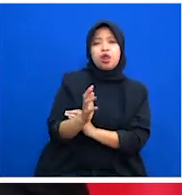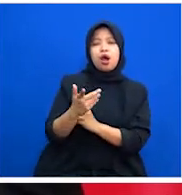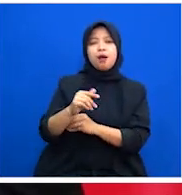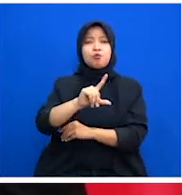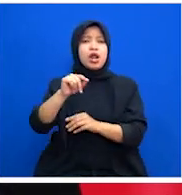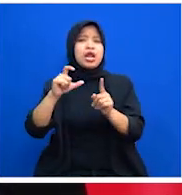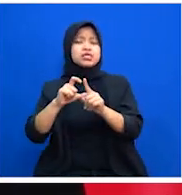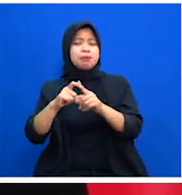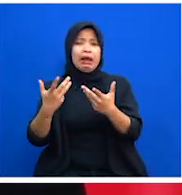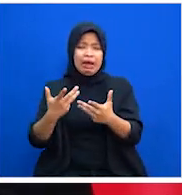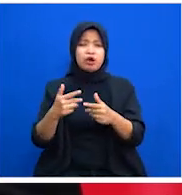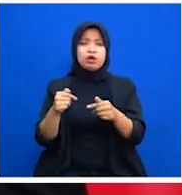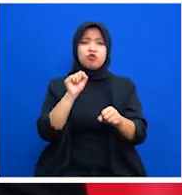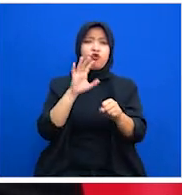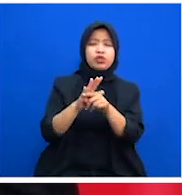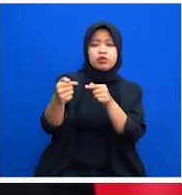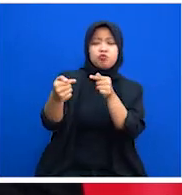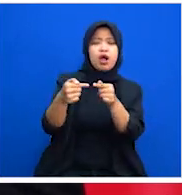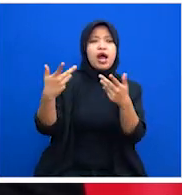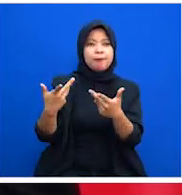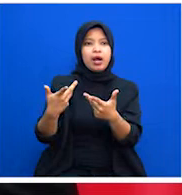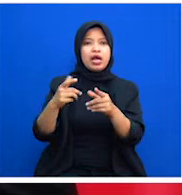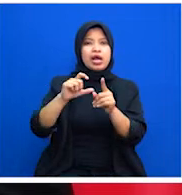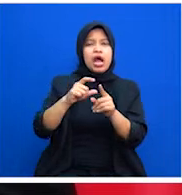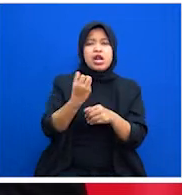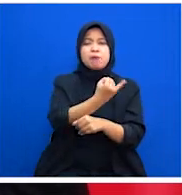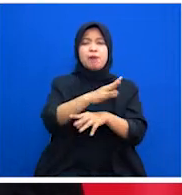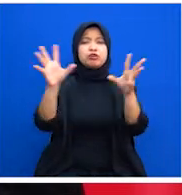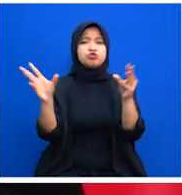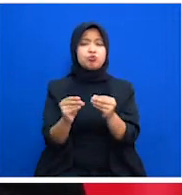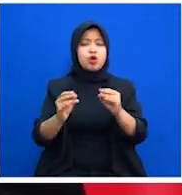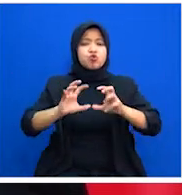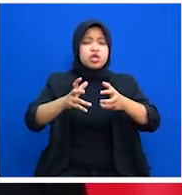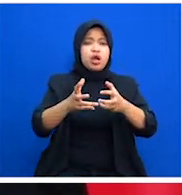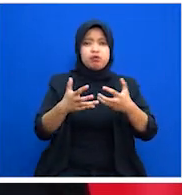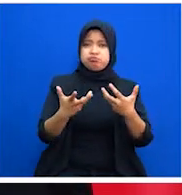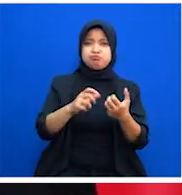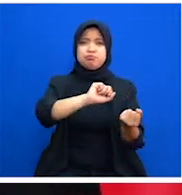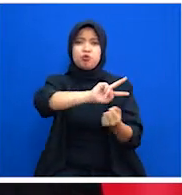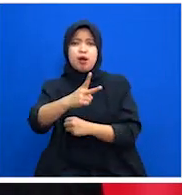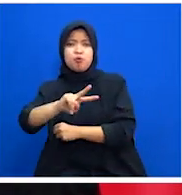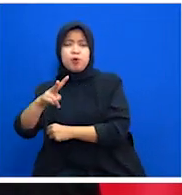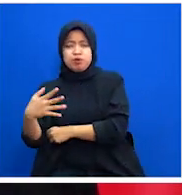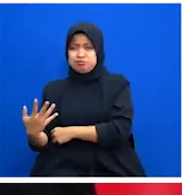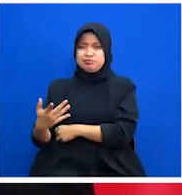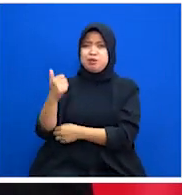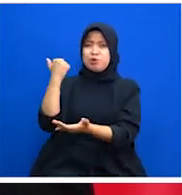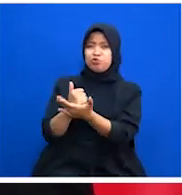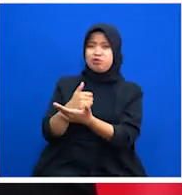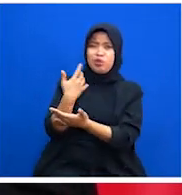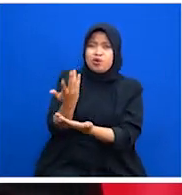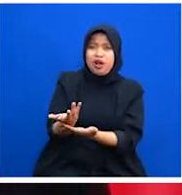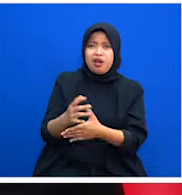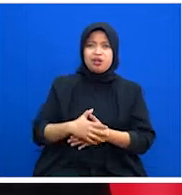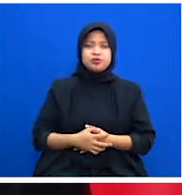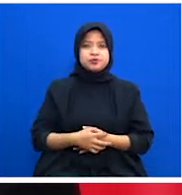katanya korona ini terkait dengan rencana depopulasi jumlah penduduk dunia Wow bener kakinya